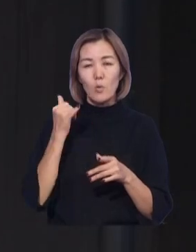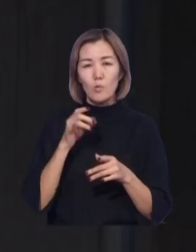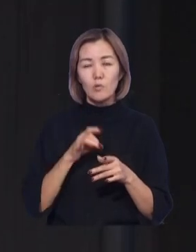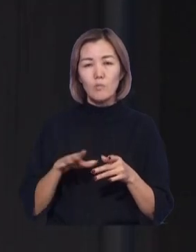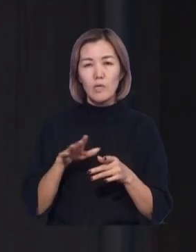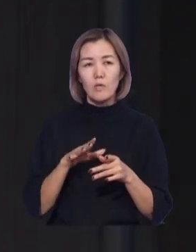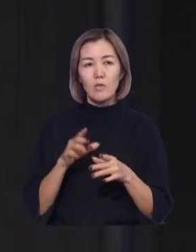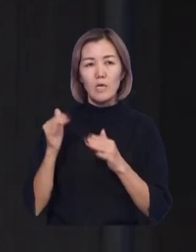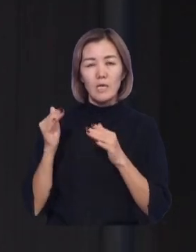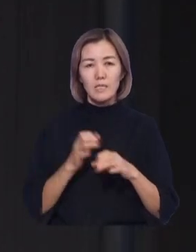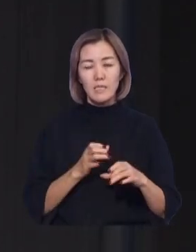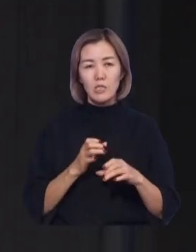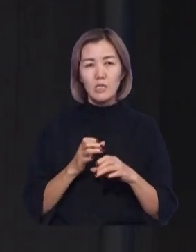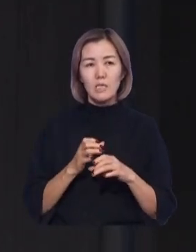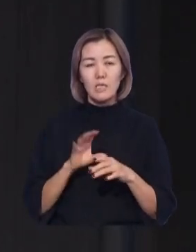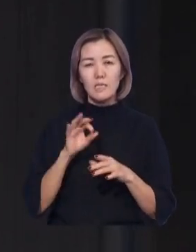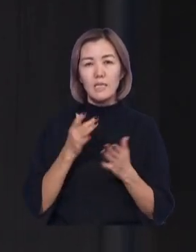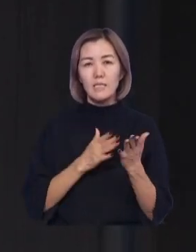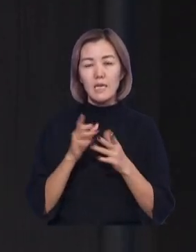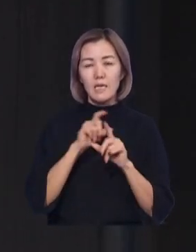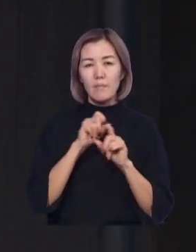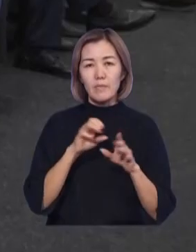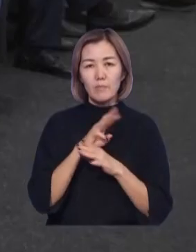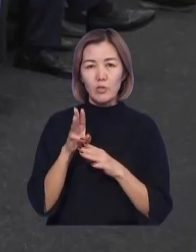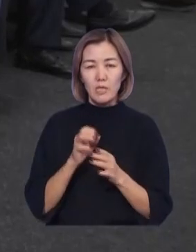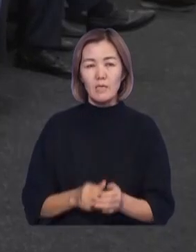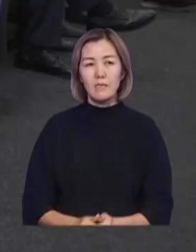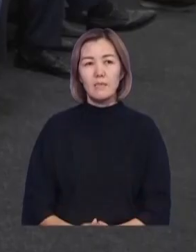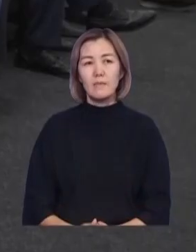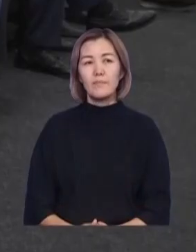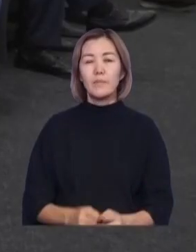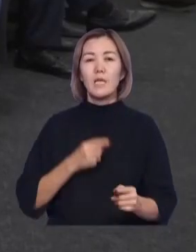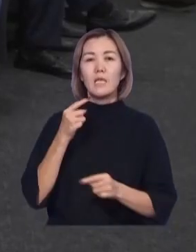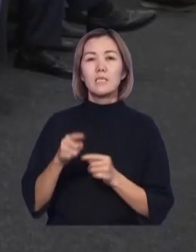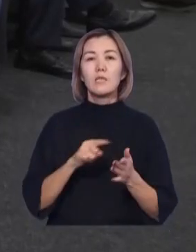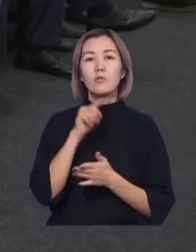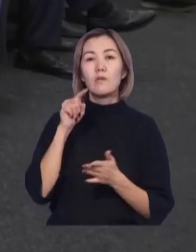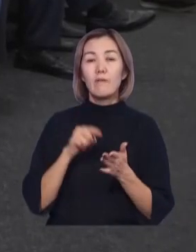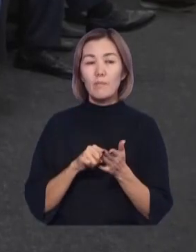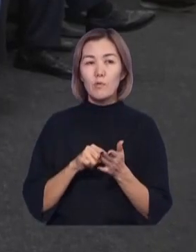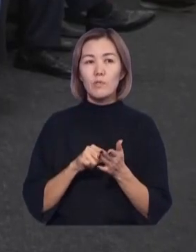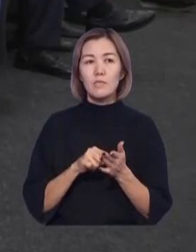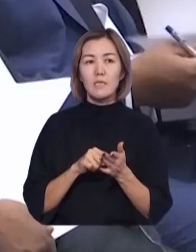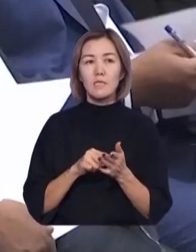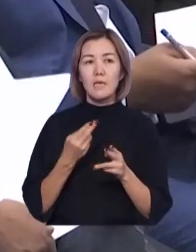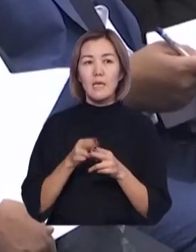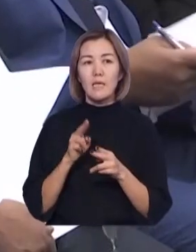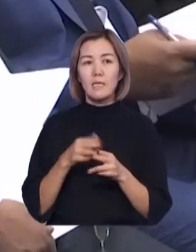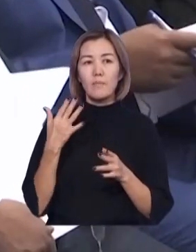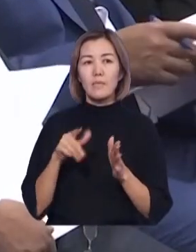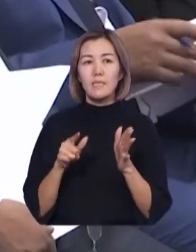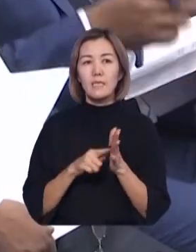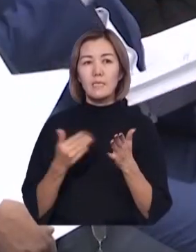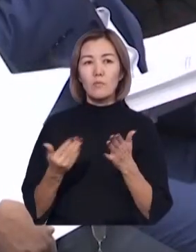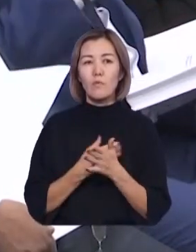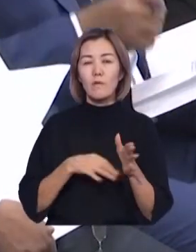районам снижены средства на социальное обеспечение Следующий вопрос рассмотренный На заседании - Это 57 новых